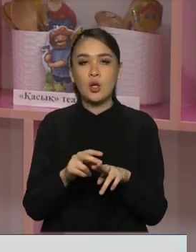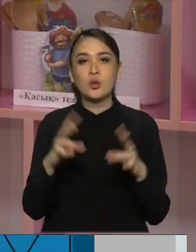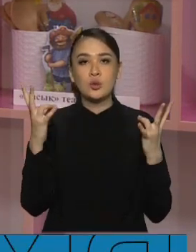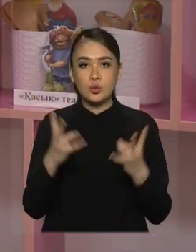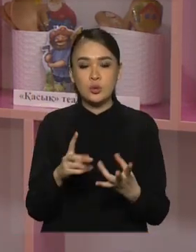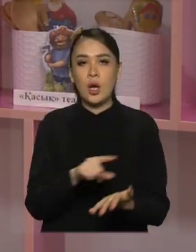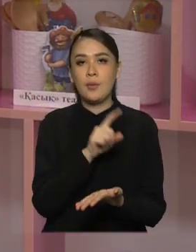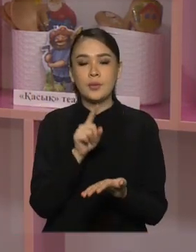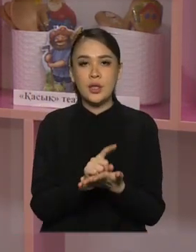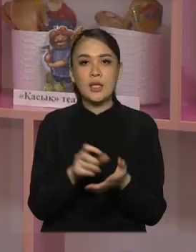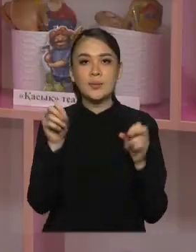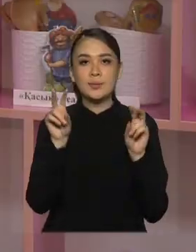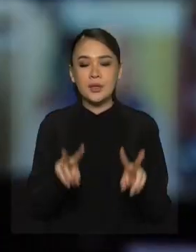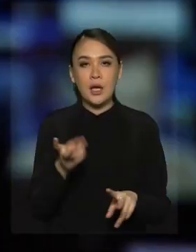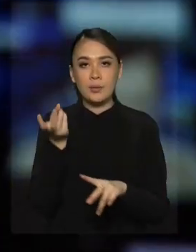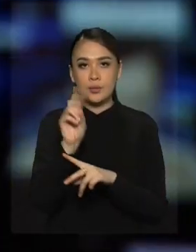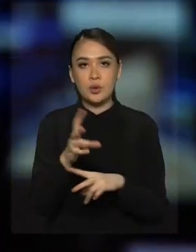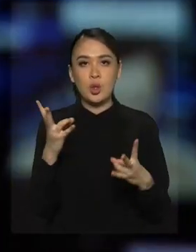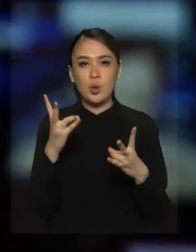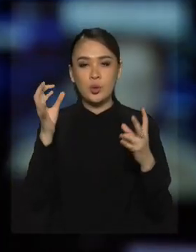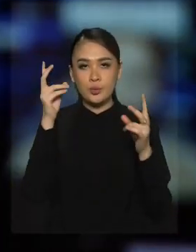естественно, посетить специалистов.